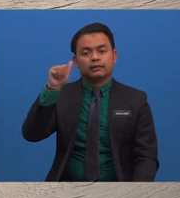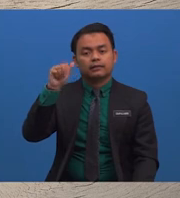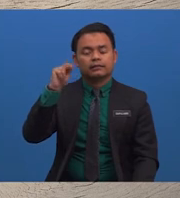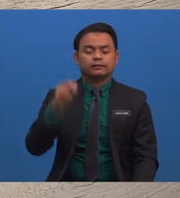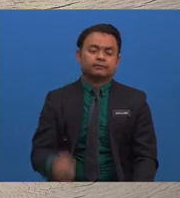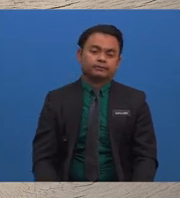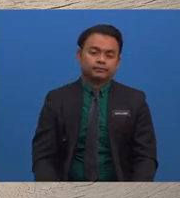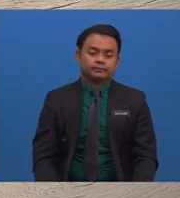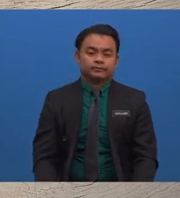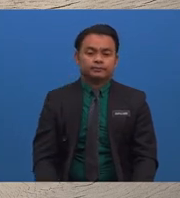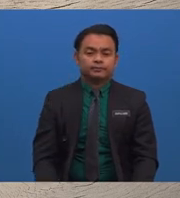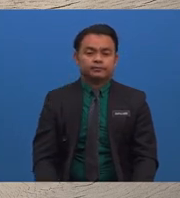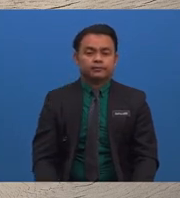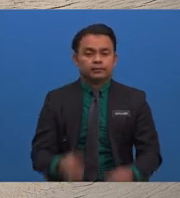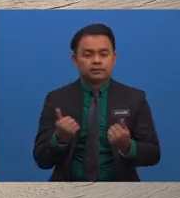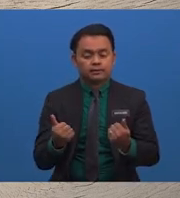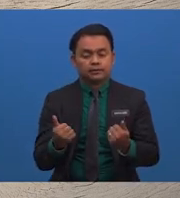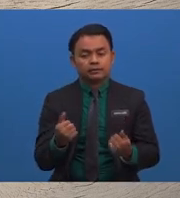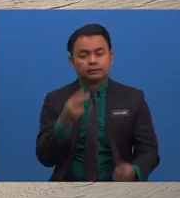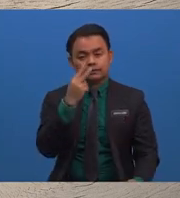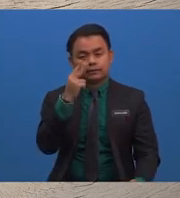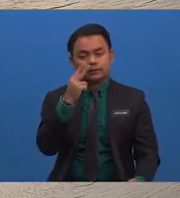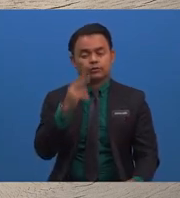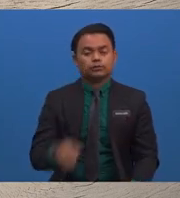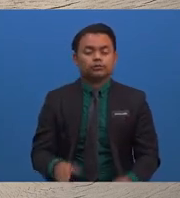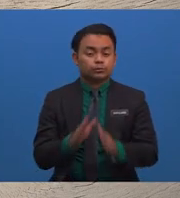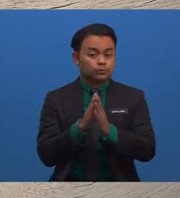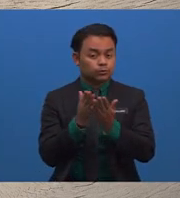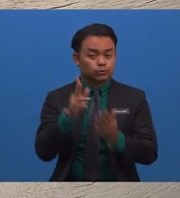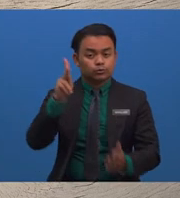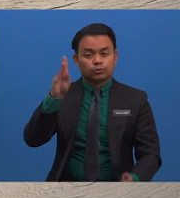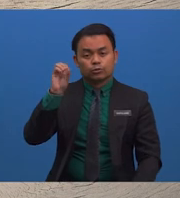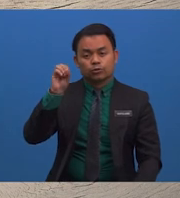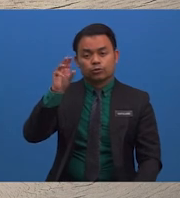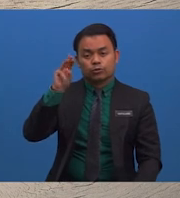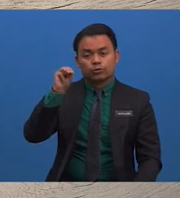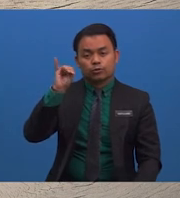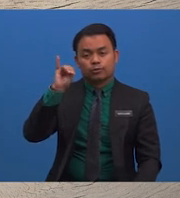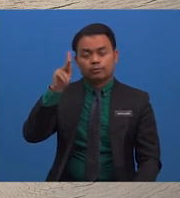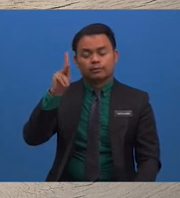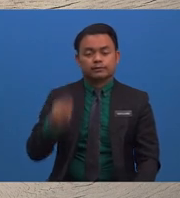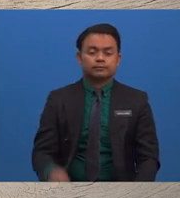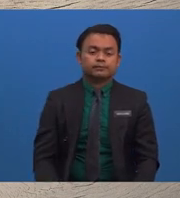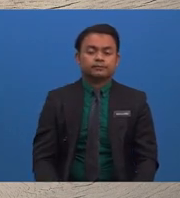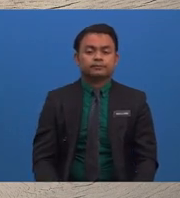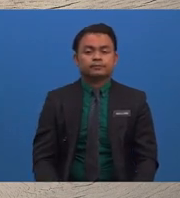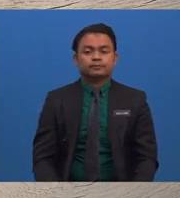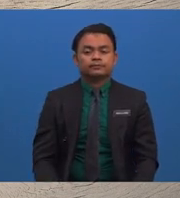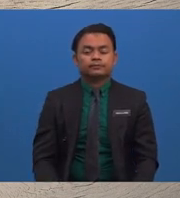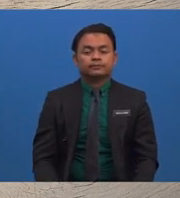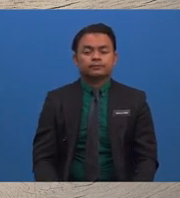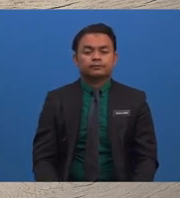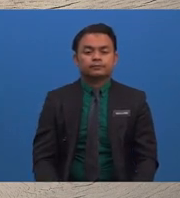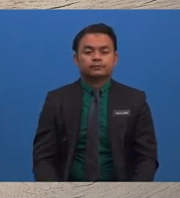situasi yang terdapat dalam komik bertajuk Bunga Raya. Mira berasa amat